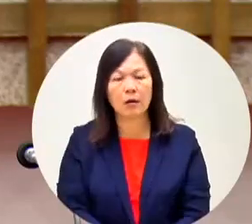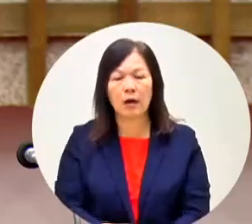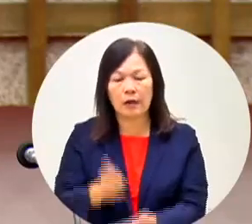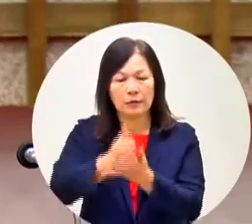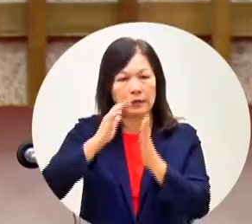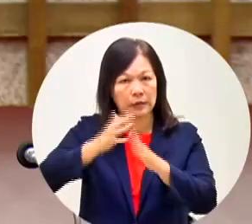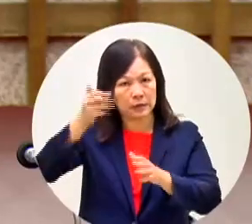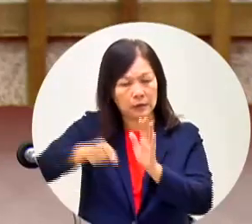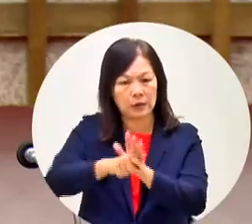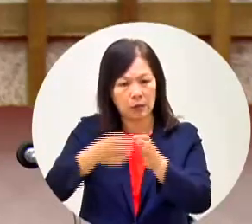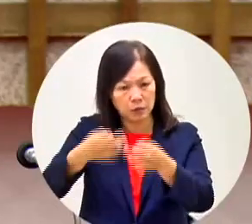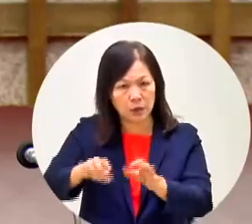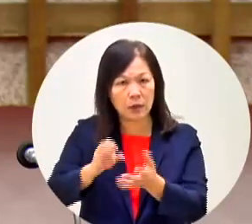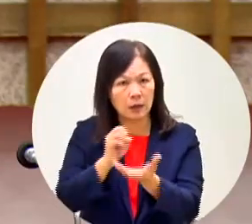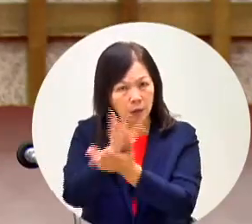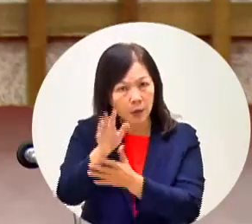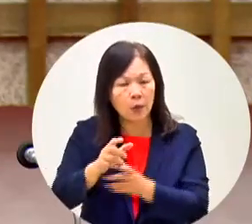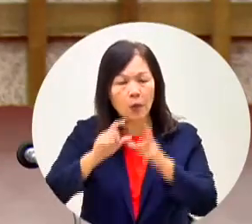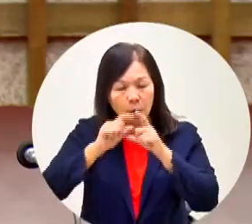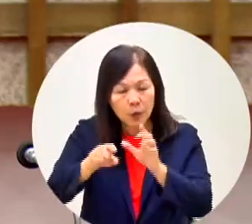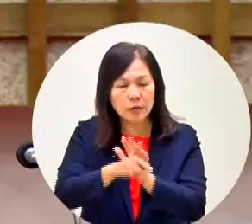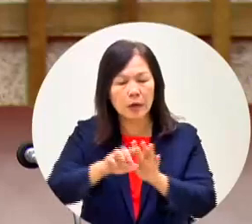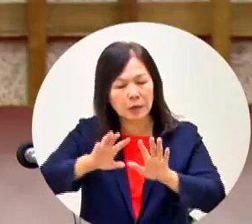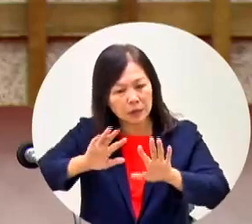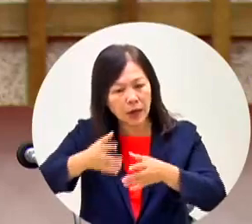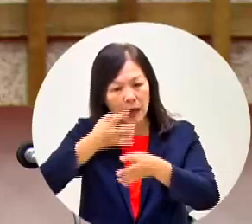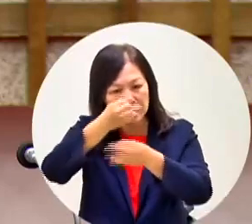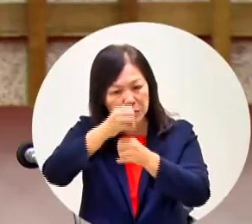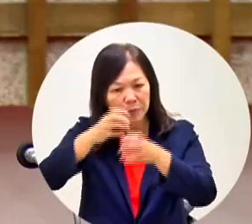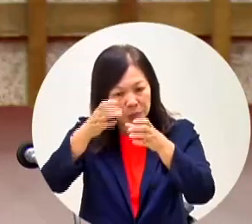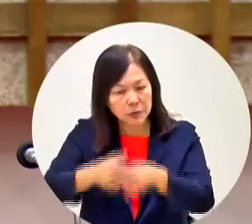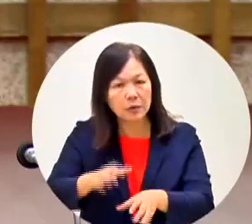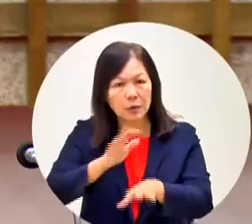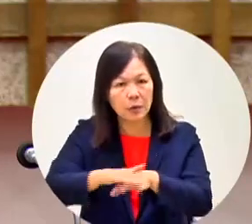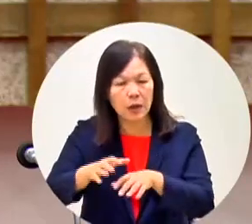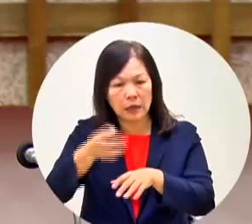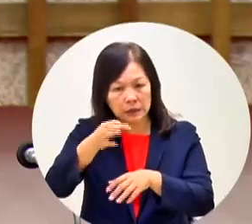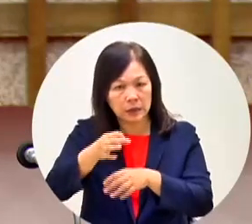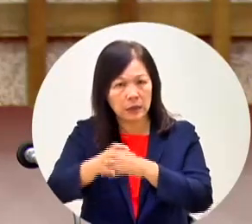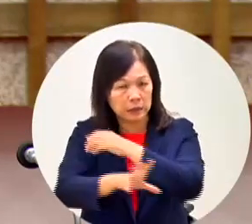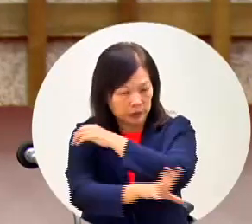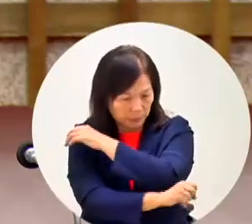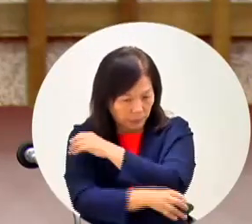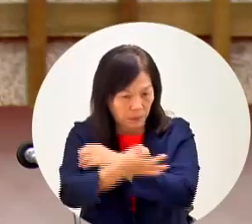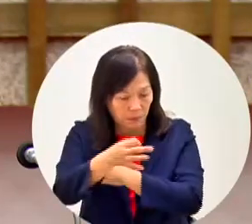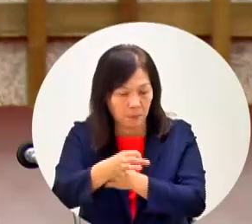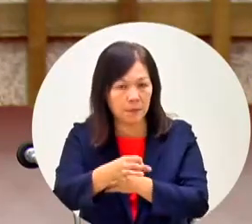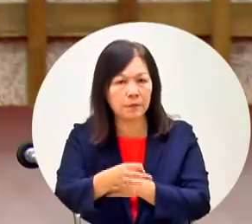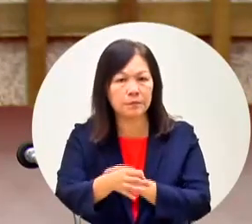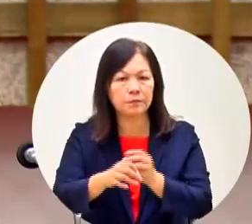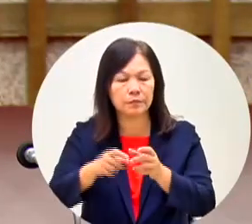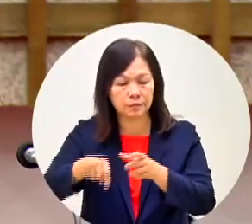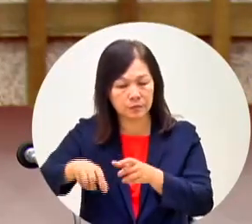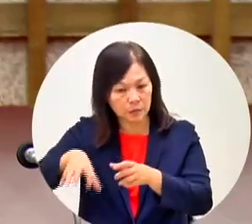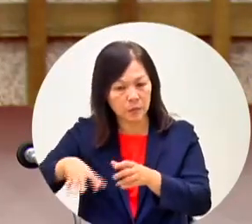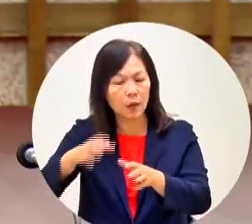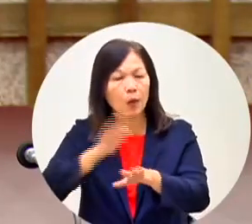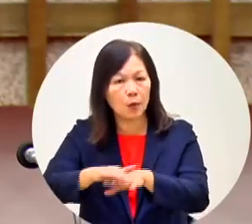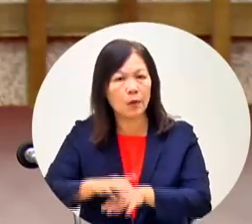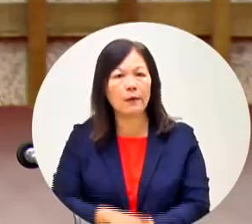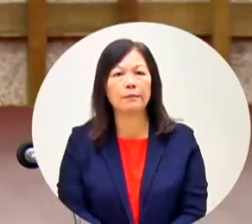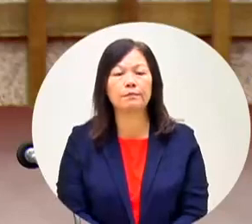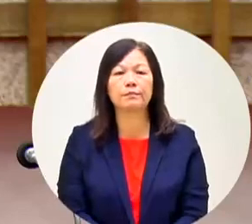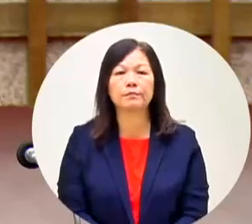简单答复，在这上面，我们什么时候来成立基金，来成立我们青年发展局？ 而以及怎么样规划，是